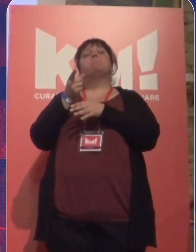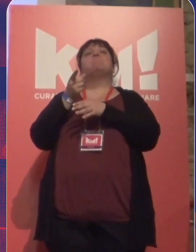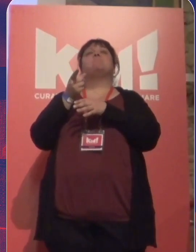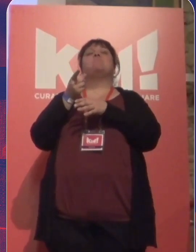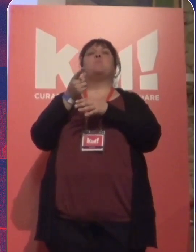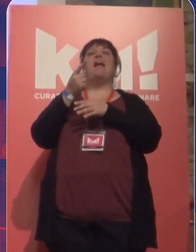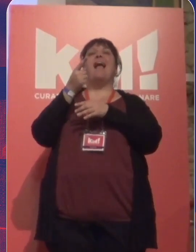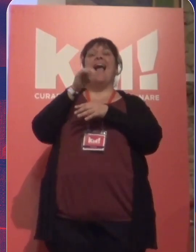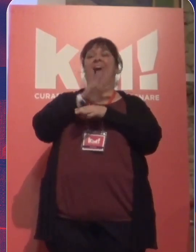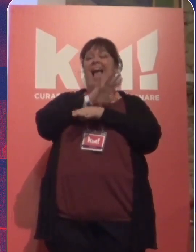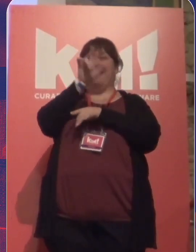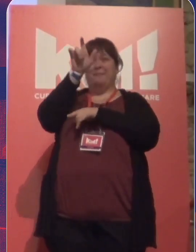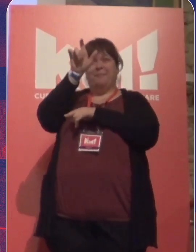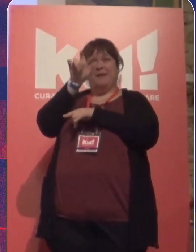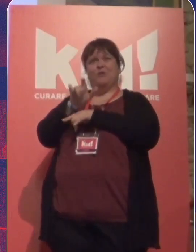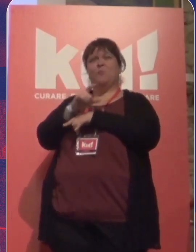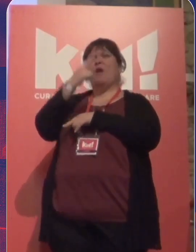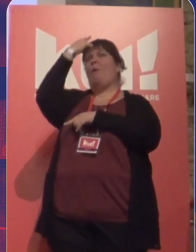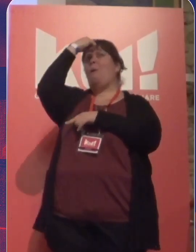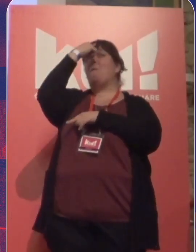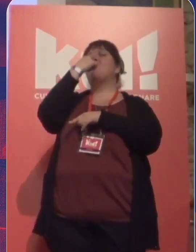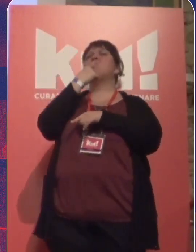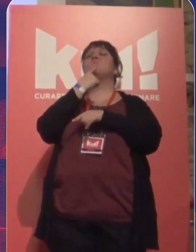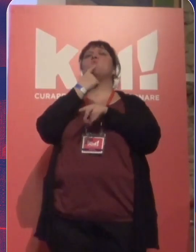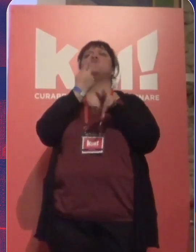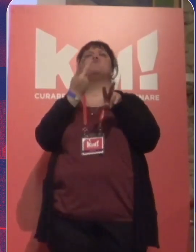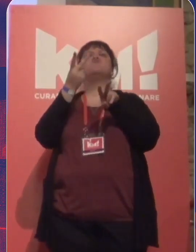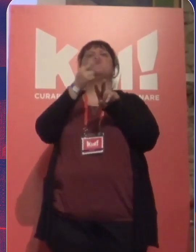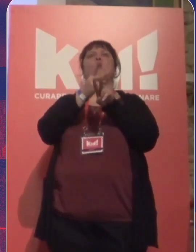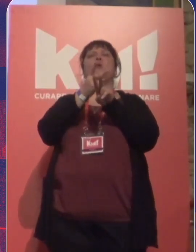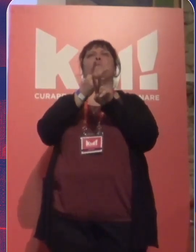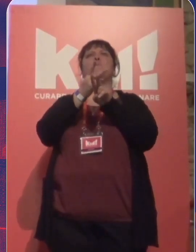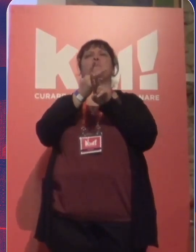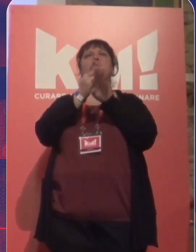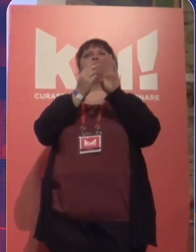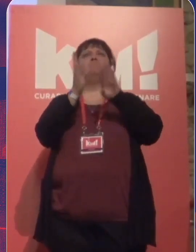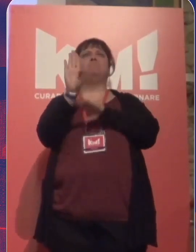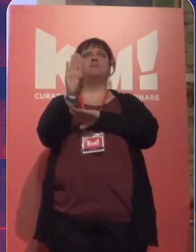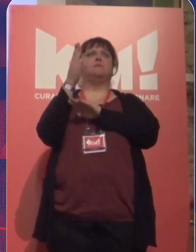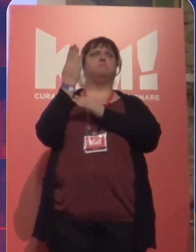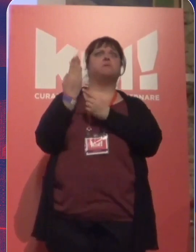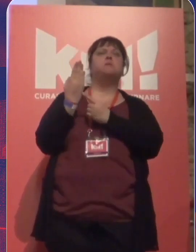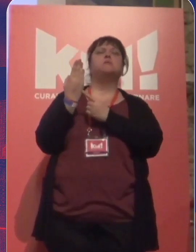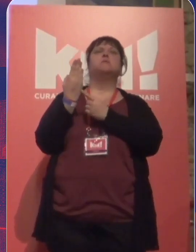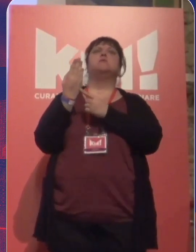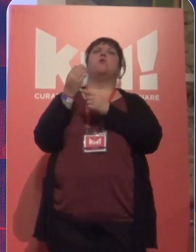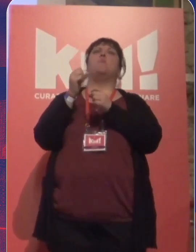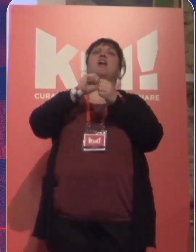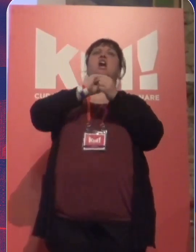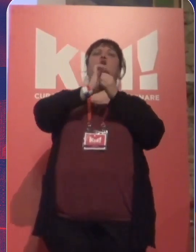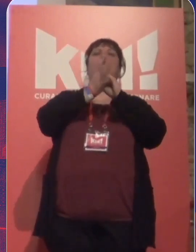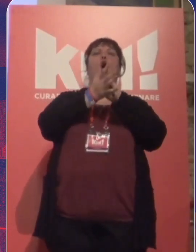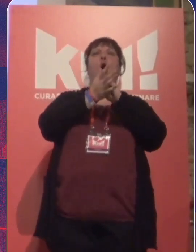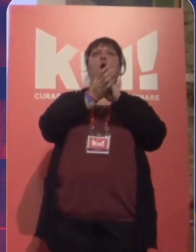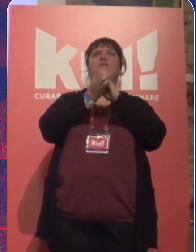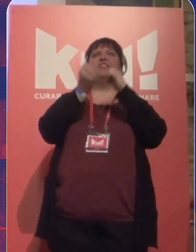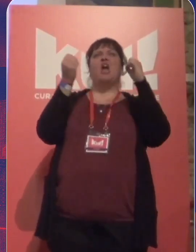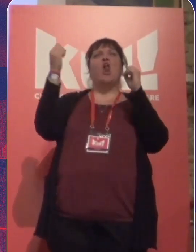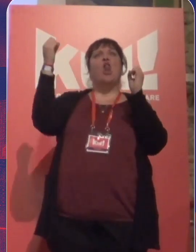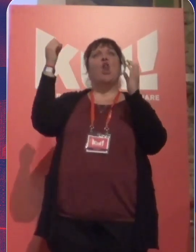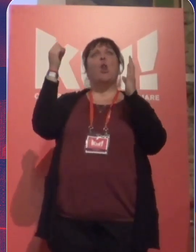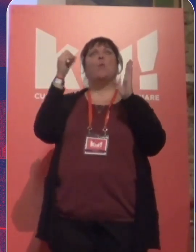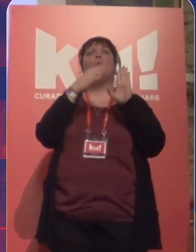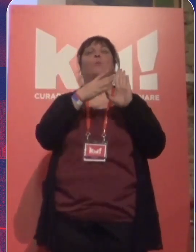magistero del comit ha illuminato il doppio volto fondamentale dell'altro non solo il dott la doppia anima dell'uomo